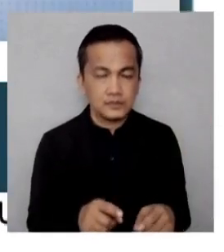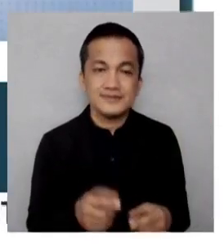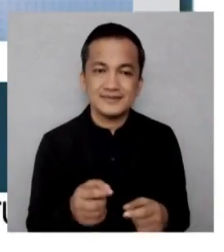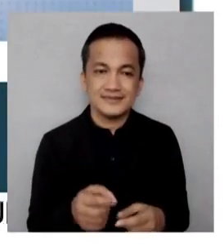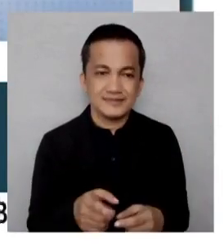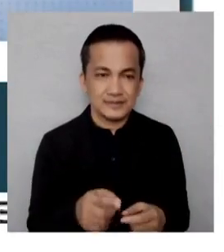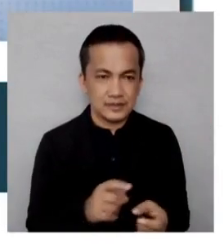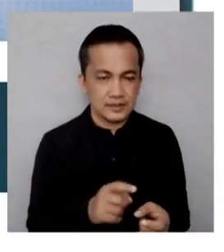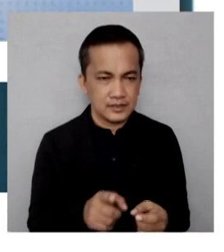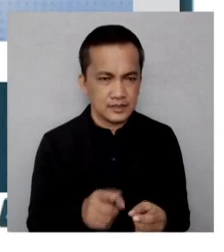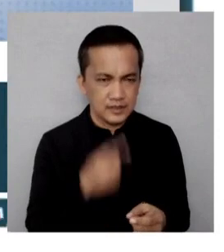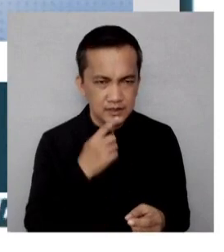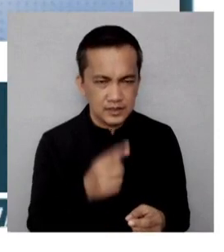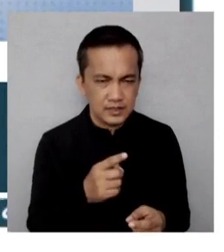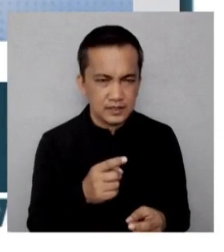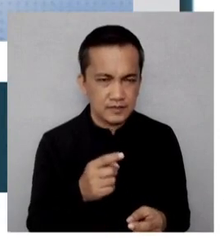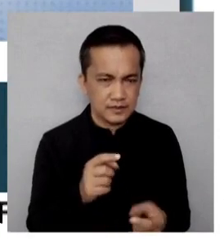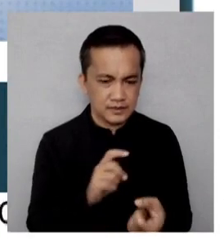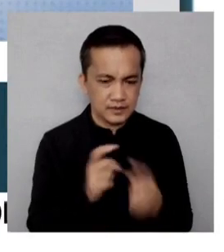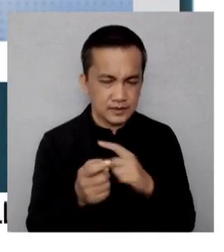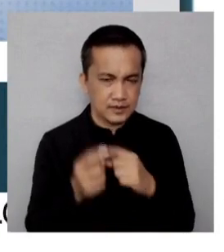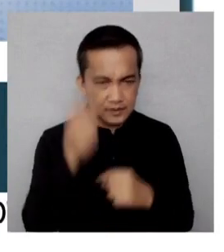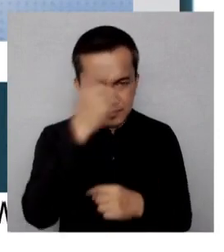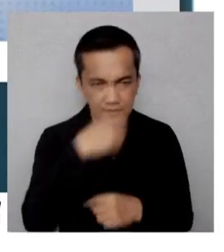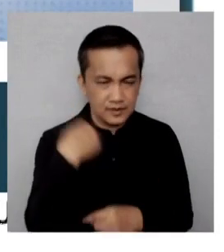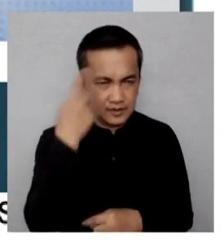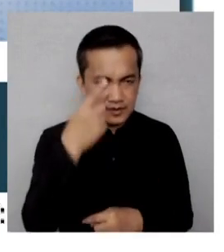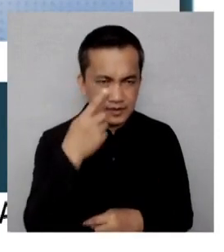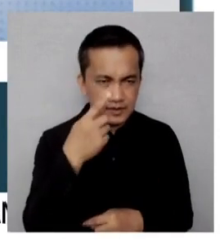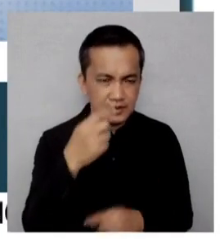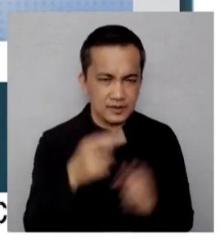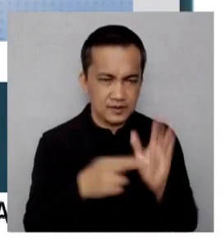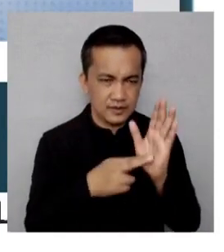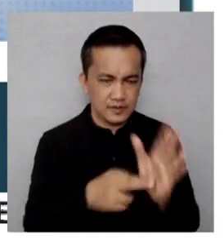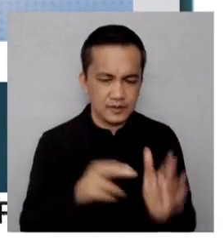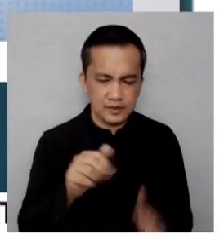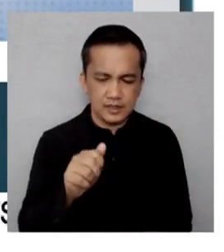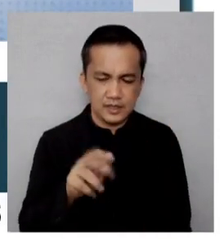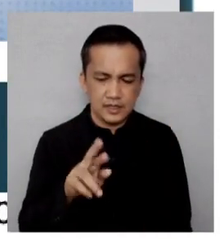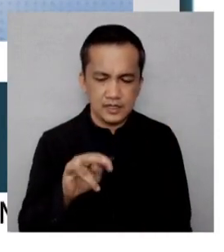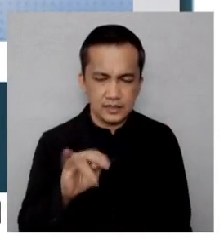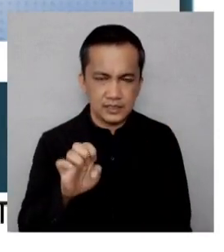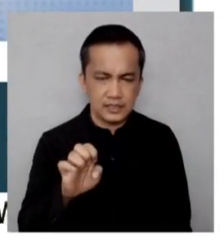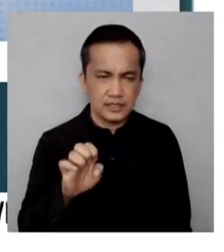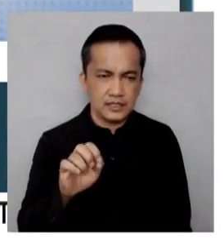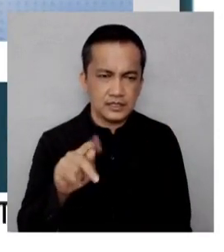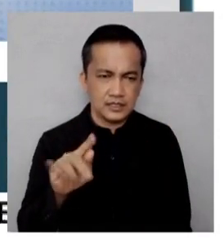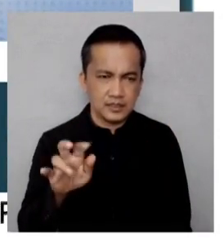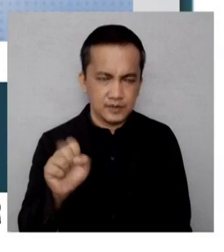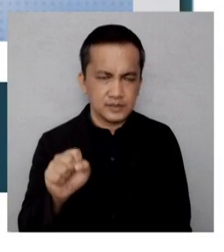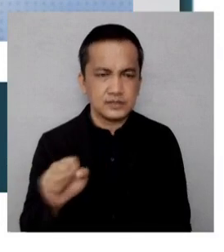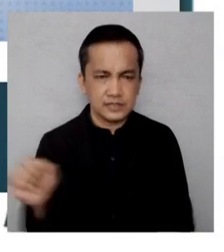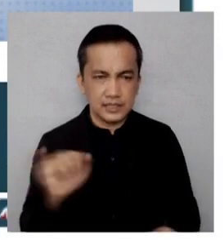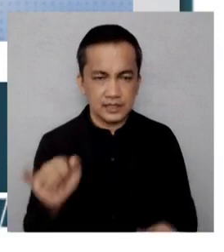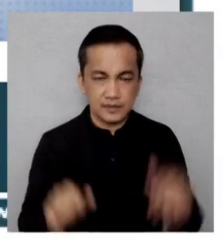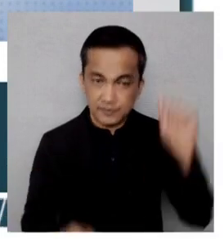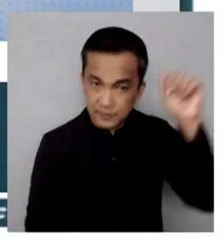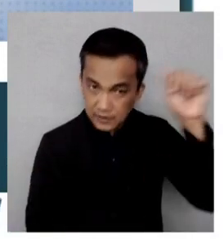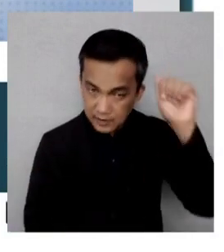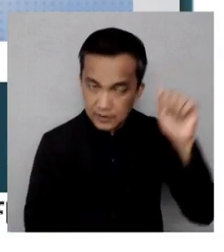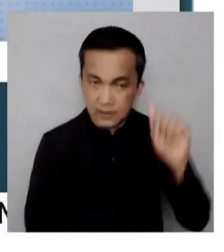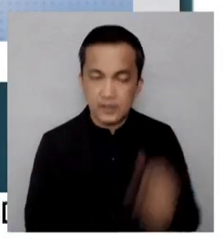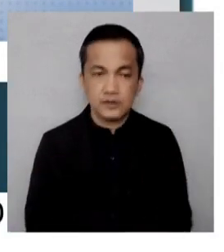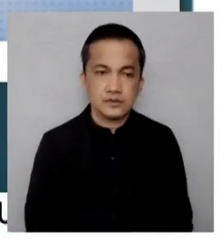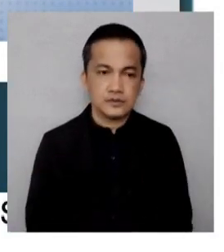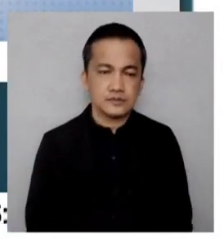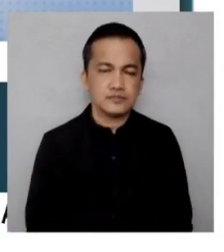pinag-iiba natin yung case ni Representative Arnie Tebes do sa case ng mga aktivista rin. So ganun din yung nangyayari,